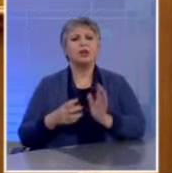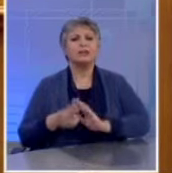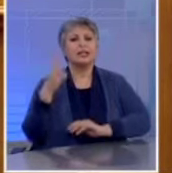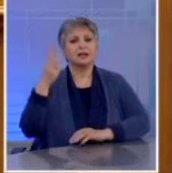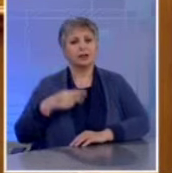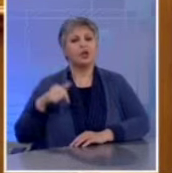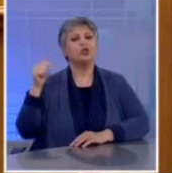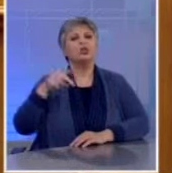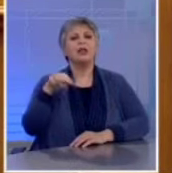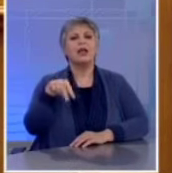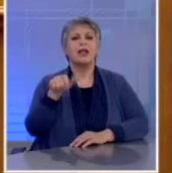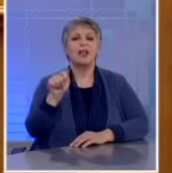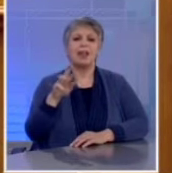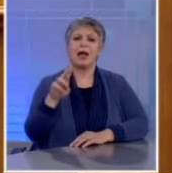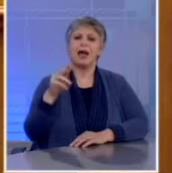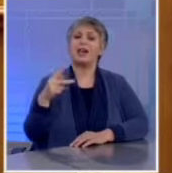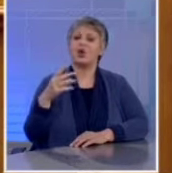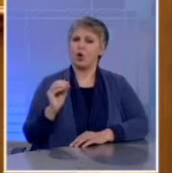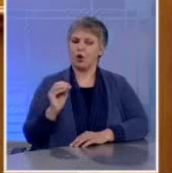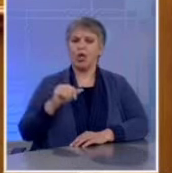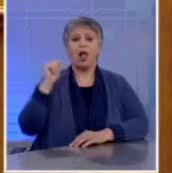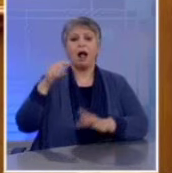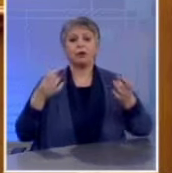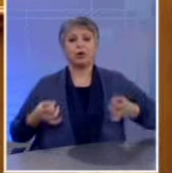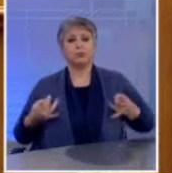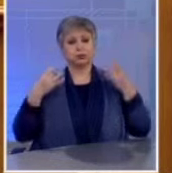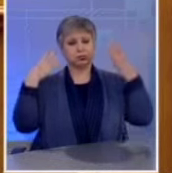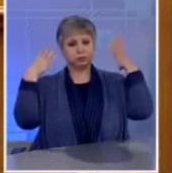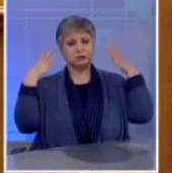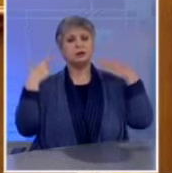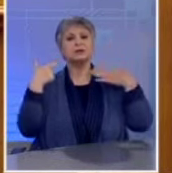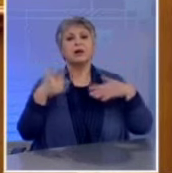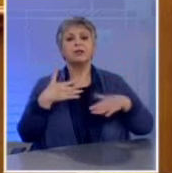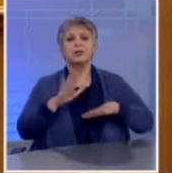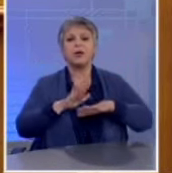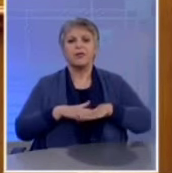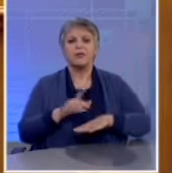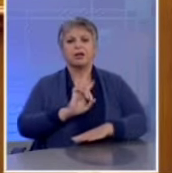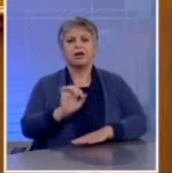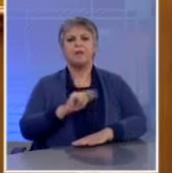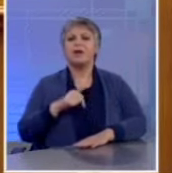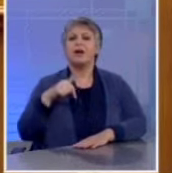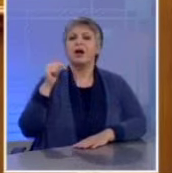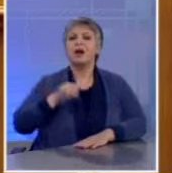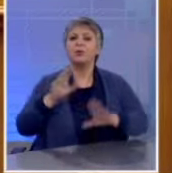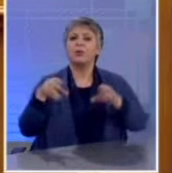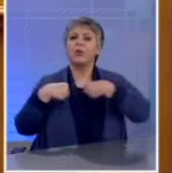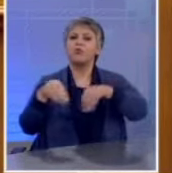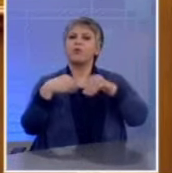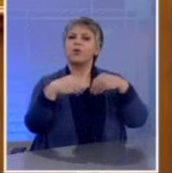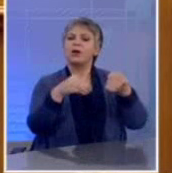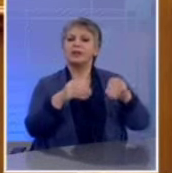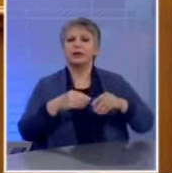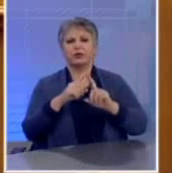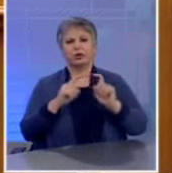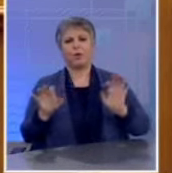Συμβουλίου της ΛΑΡΚΟ από κάθε αστική, ποινική και διοικητική ευθύνη για την πώληση περιουσιακών στοιχείων της εταιρείας. Με τον ίδιο νόμο,